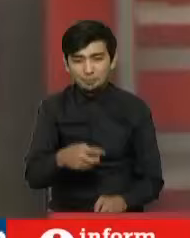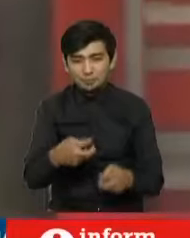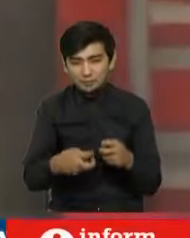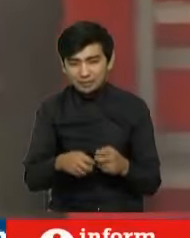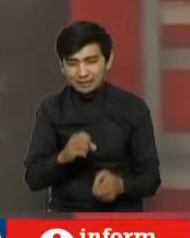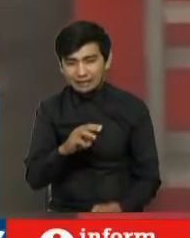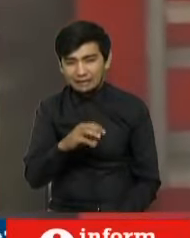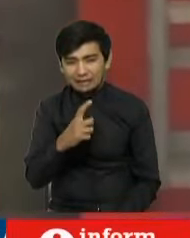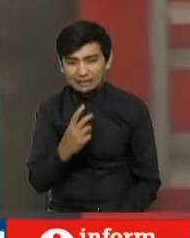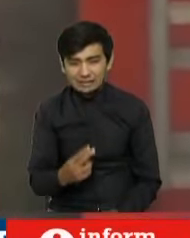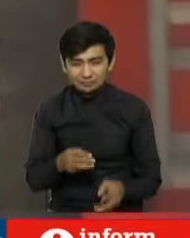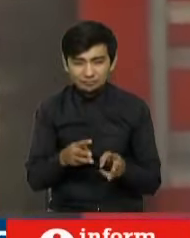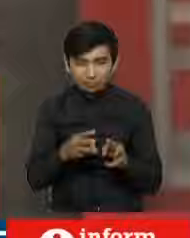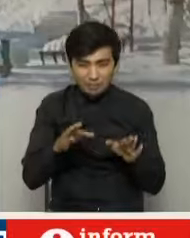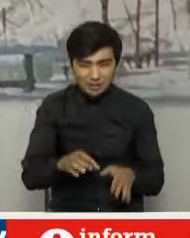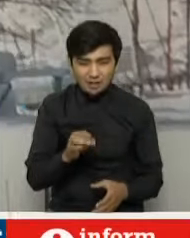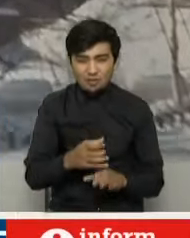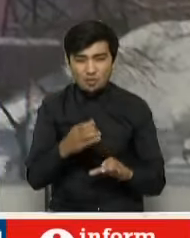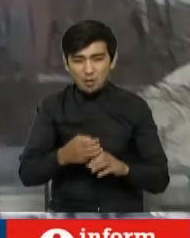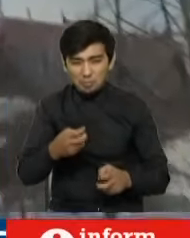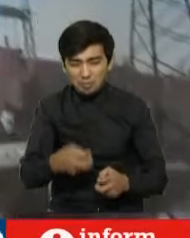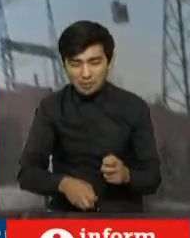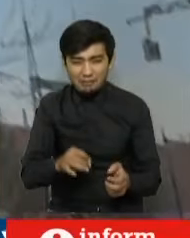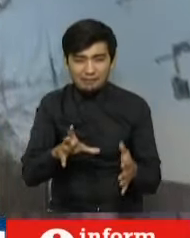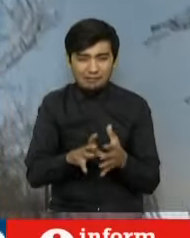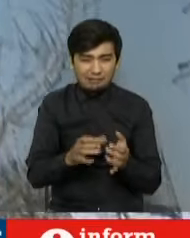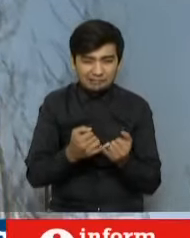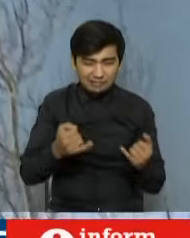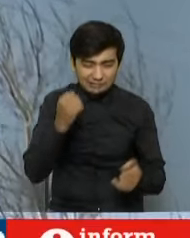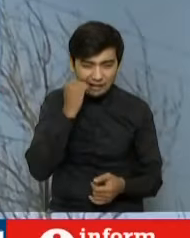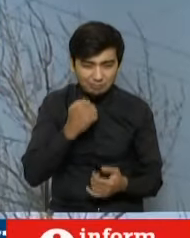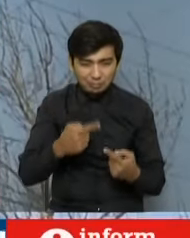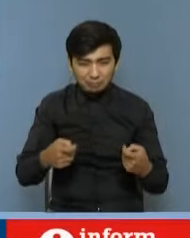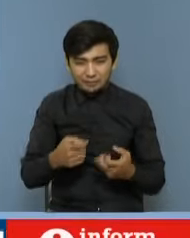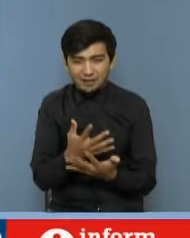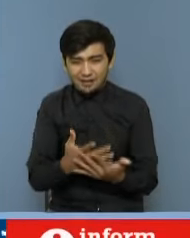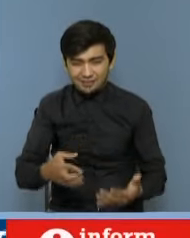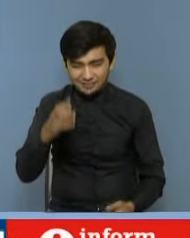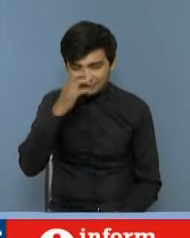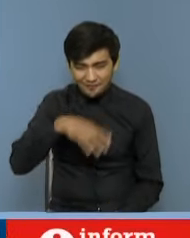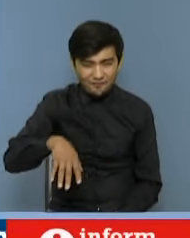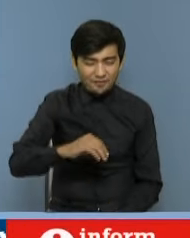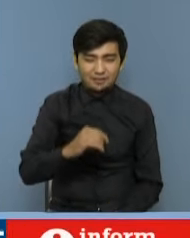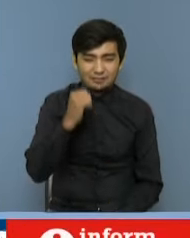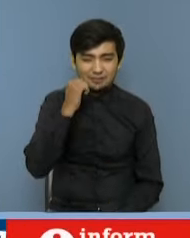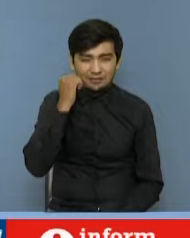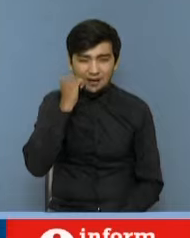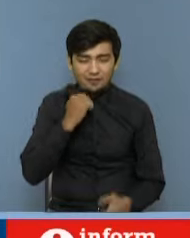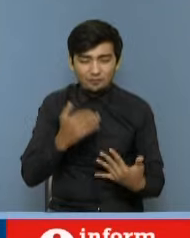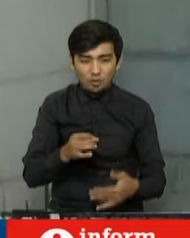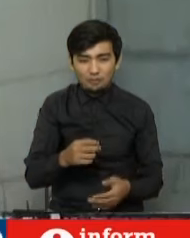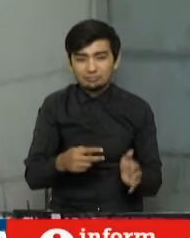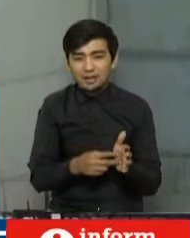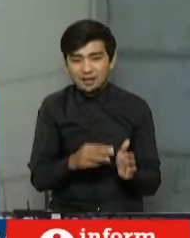порывы на теплосетях и перебои с электричеством – последствия изношенности коммунальных сетей по всей стране. Поэтому тарифы все же будут расти,